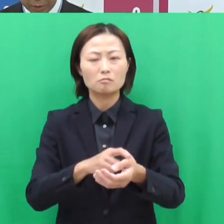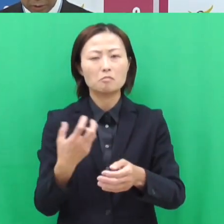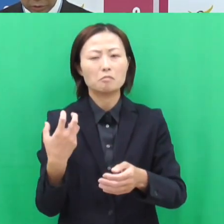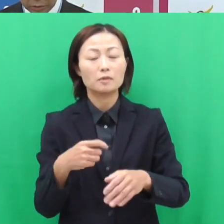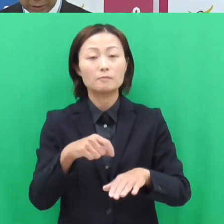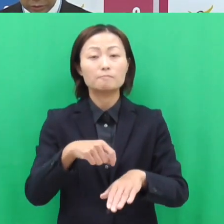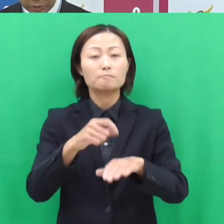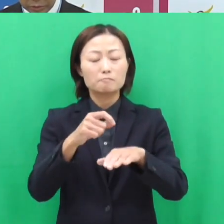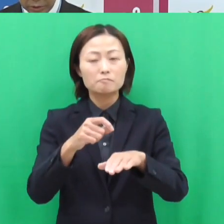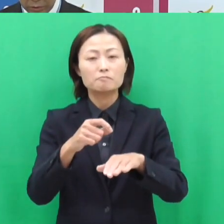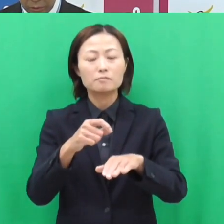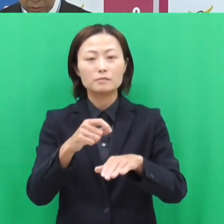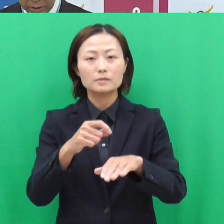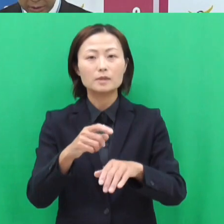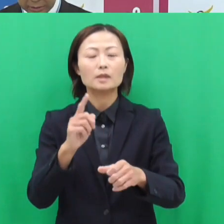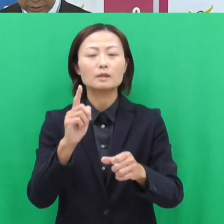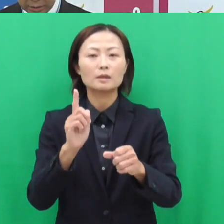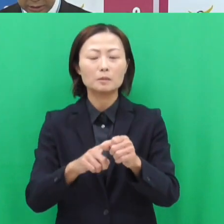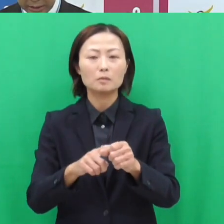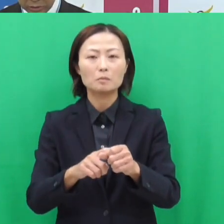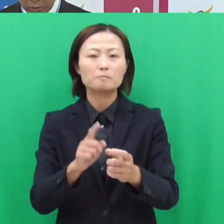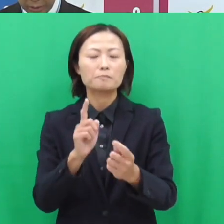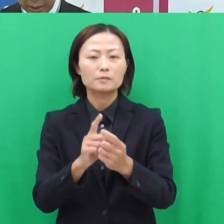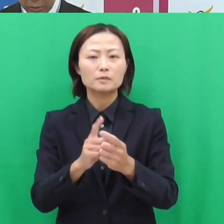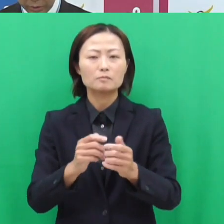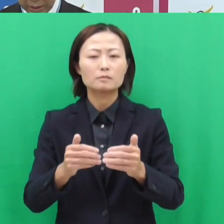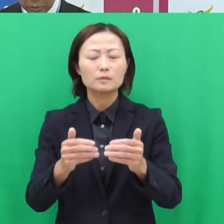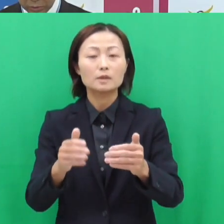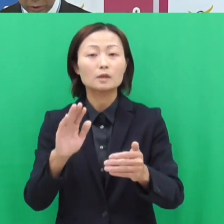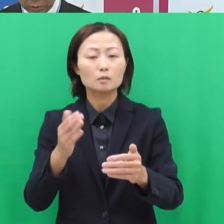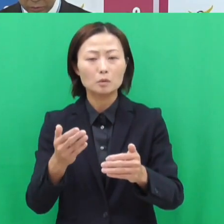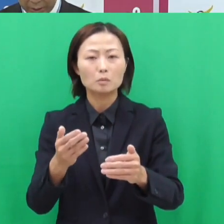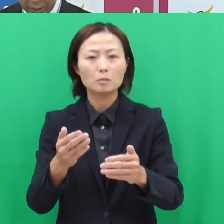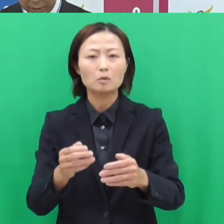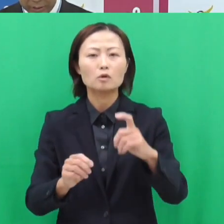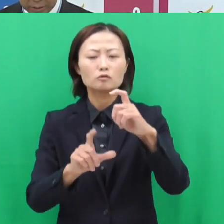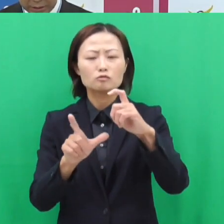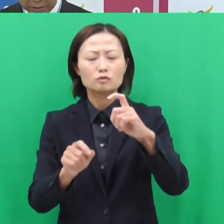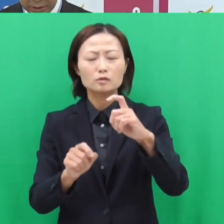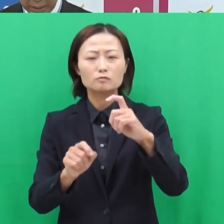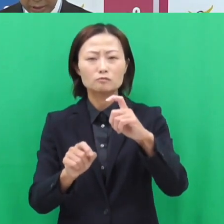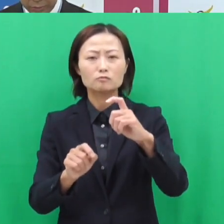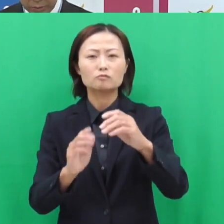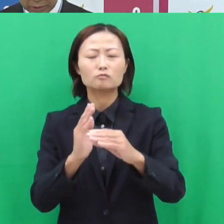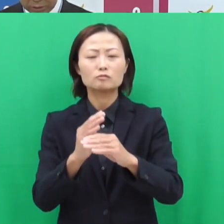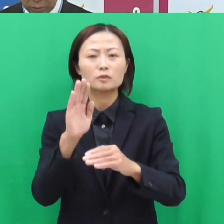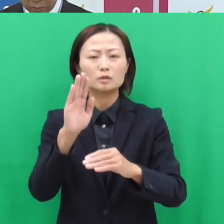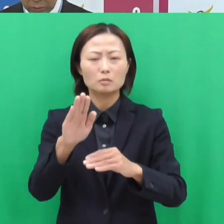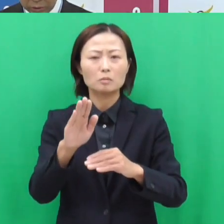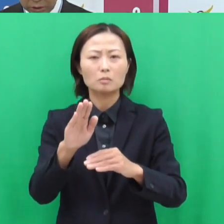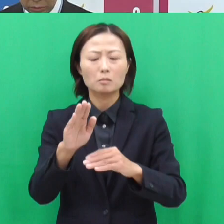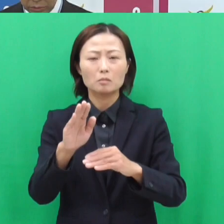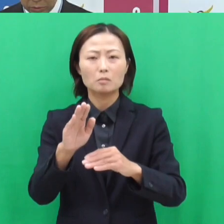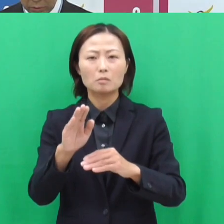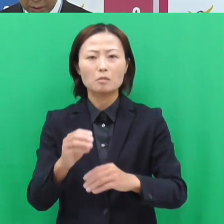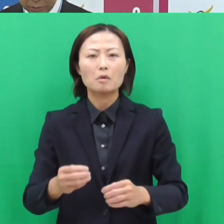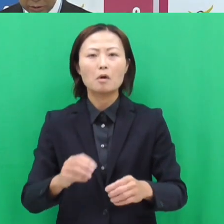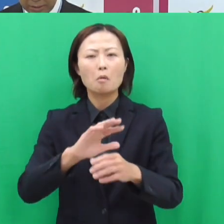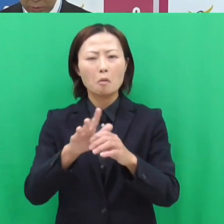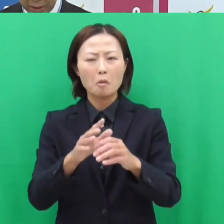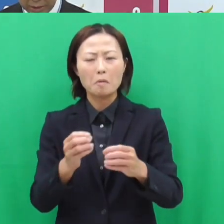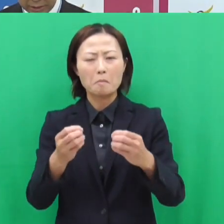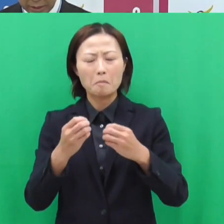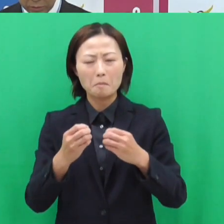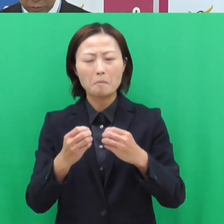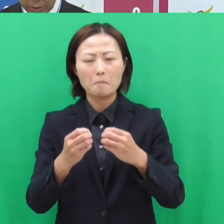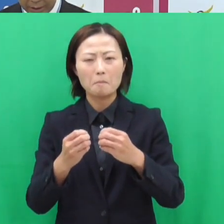ましたが10月中旬以降感染者が増加傾向にあることに加え季節性インフルエンザとの同時流行の